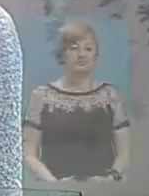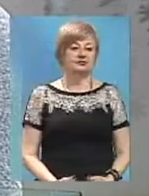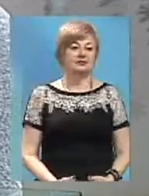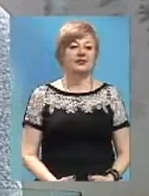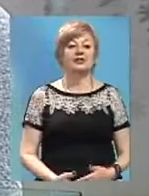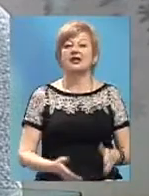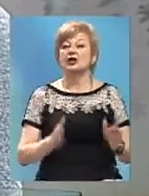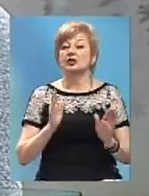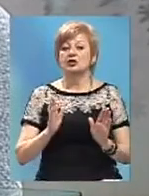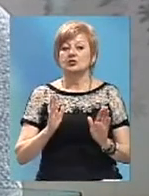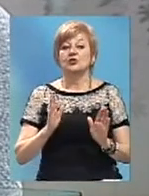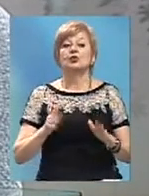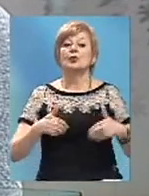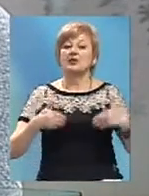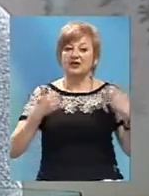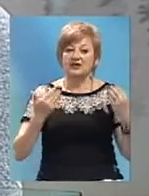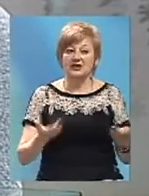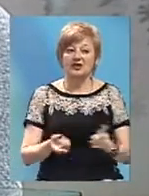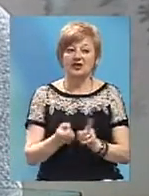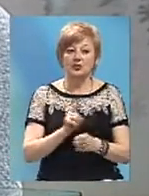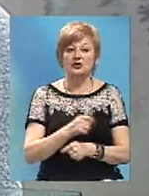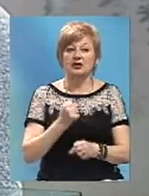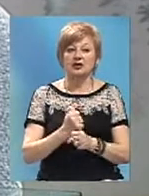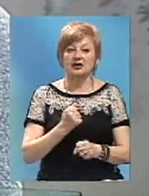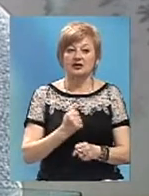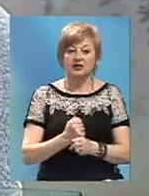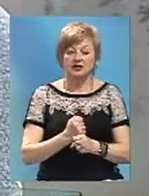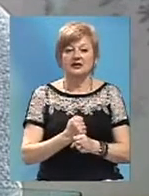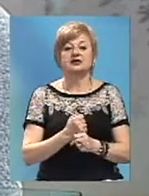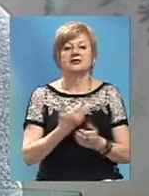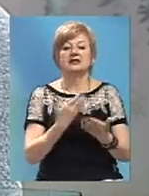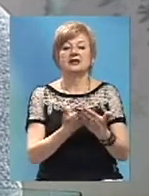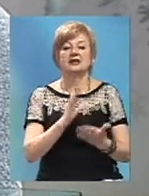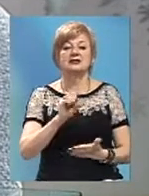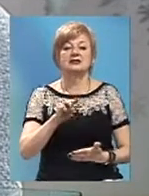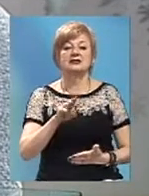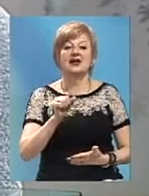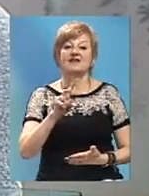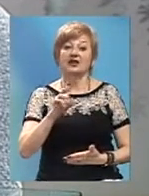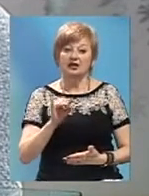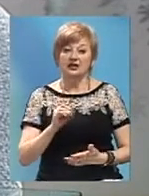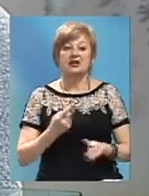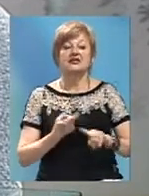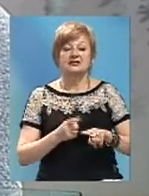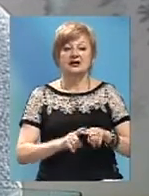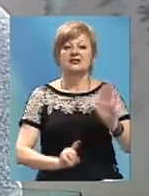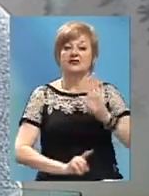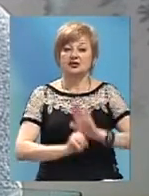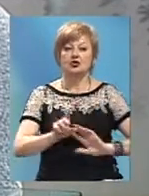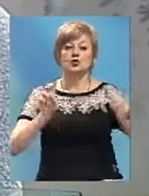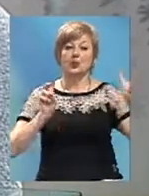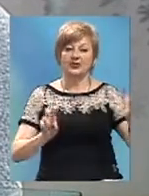І ледь не замість привітання робимо ставки. Бо з цього почнемо